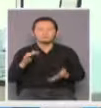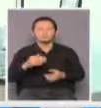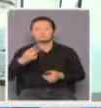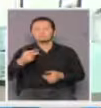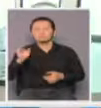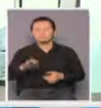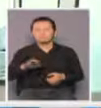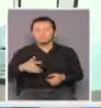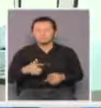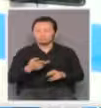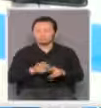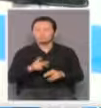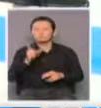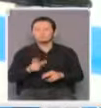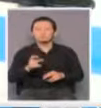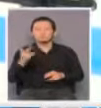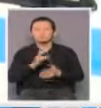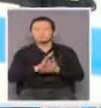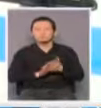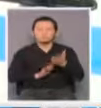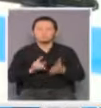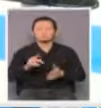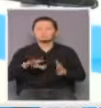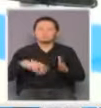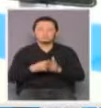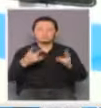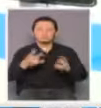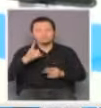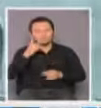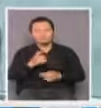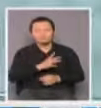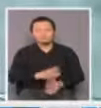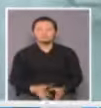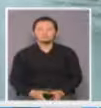тысяч тенге. Этому гражданину тоже было дано предупреждение и вручено уведомление.